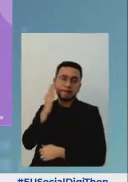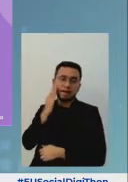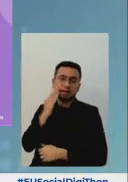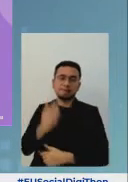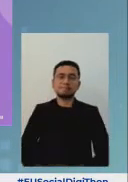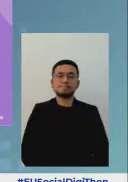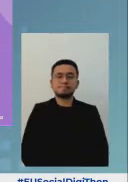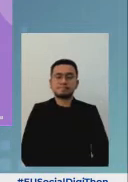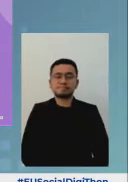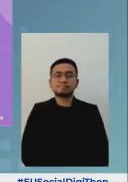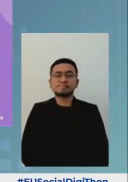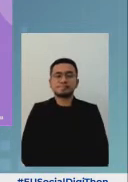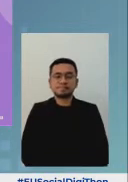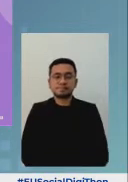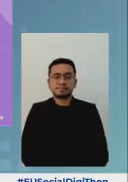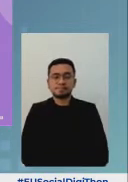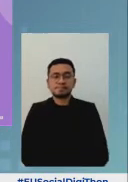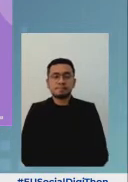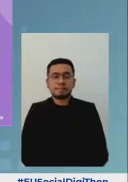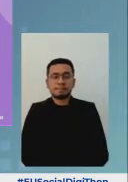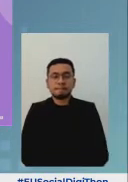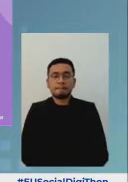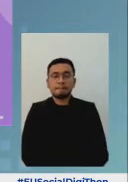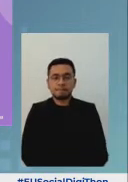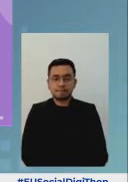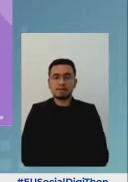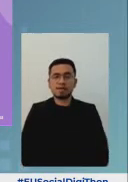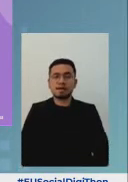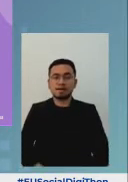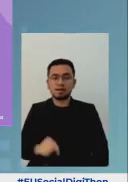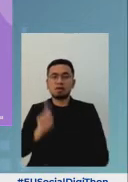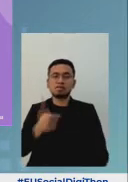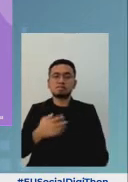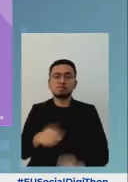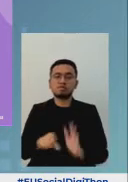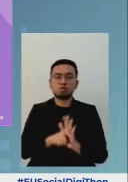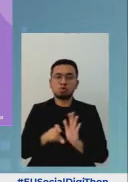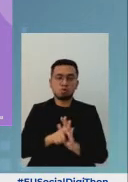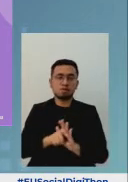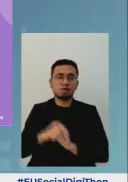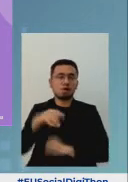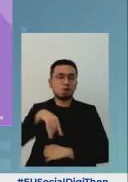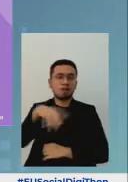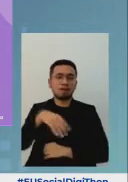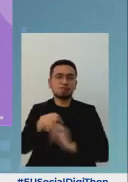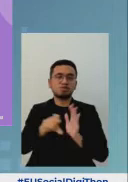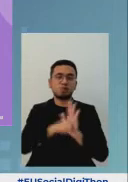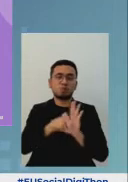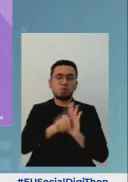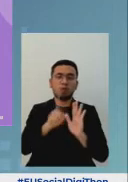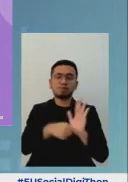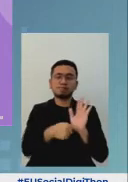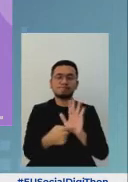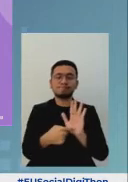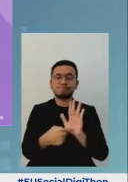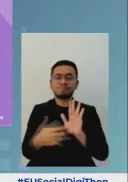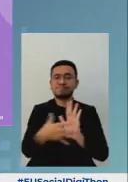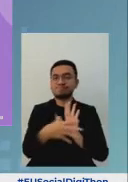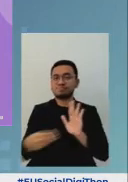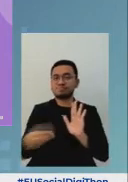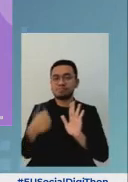sudah ditekankan ya oleh Bu Dena. Jadi contoh, keluarga ini harus jadi contoh. Kita juga ketika